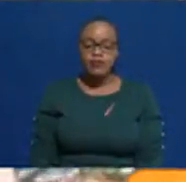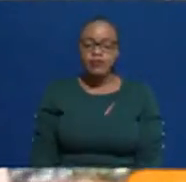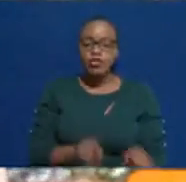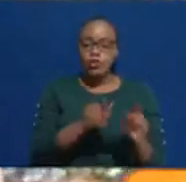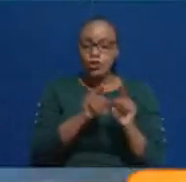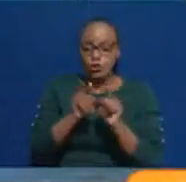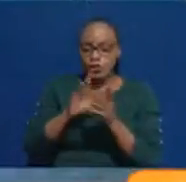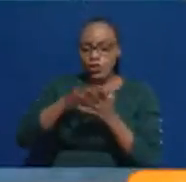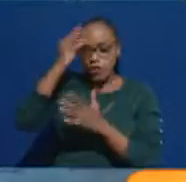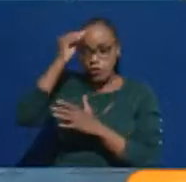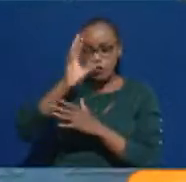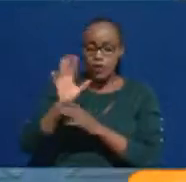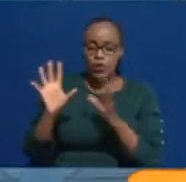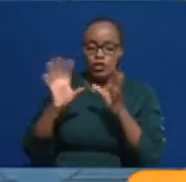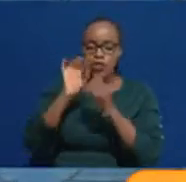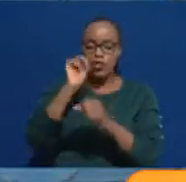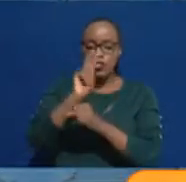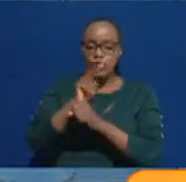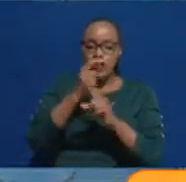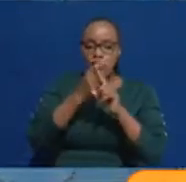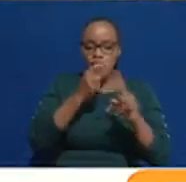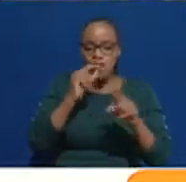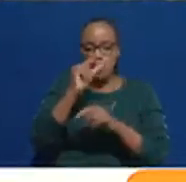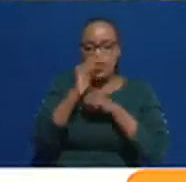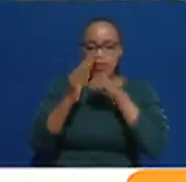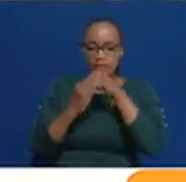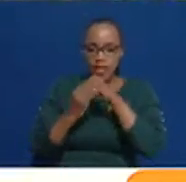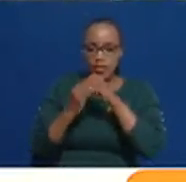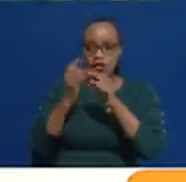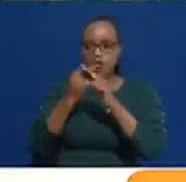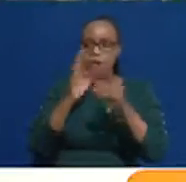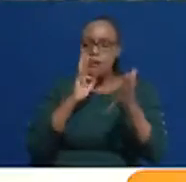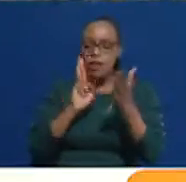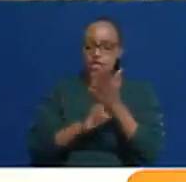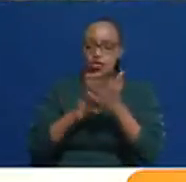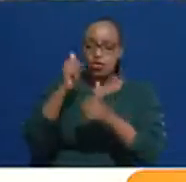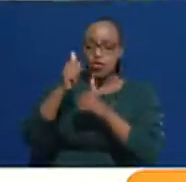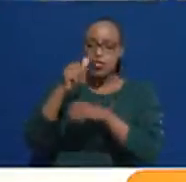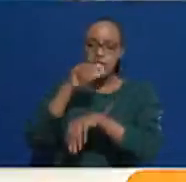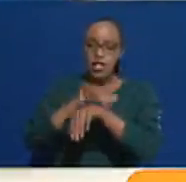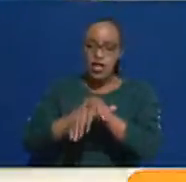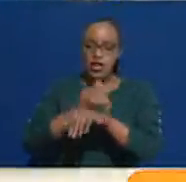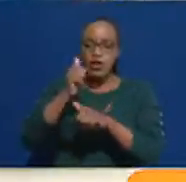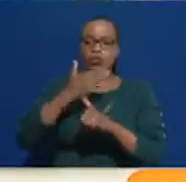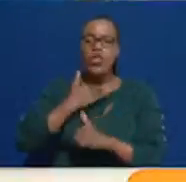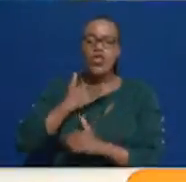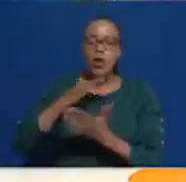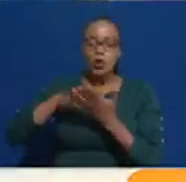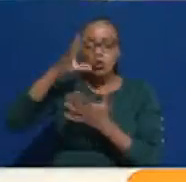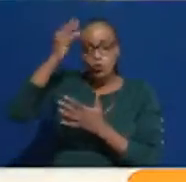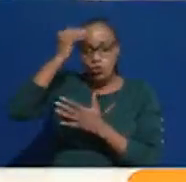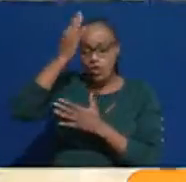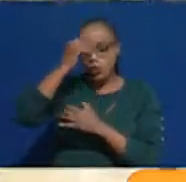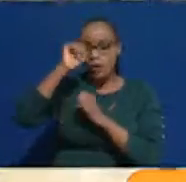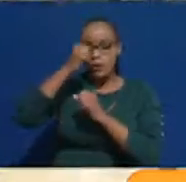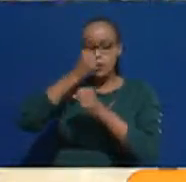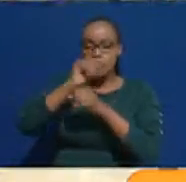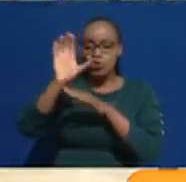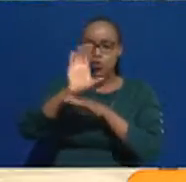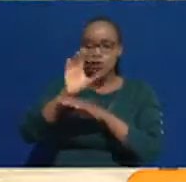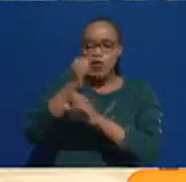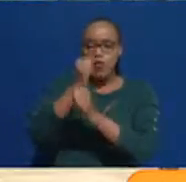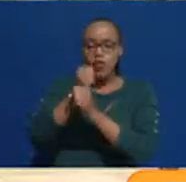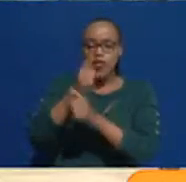Wanafunzi watajiunga na sekondari kuanzia gredi ya 9 kulingana na matokeo yao ya masomo wanayotaka kujifunza ili kufanya kozi na